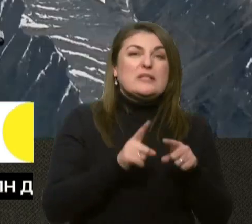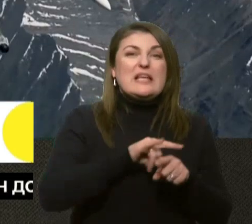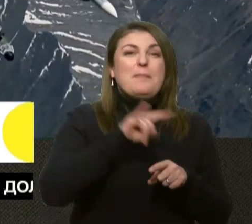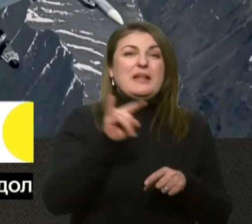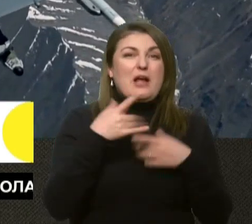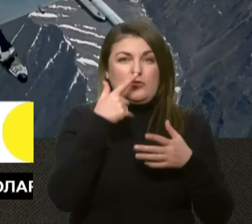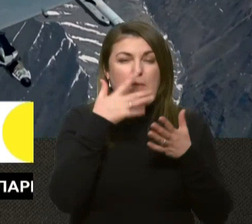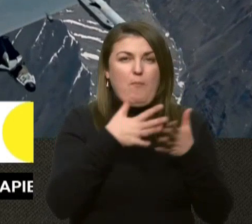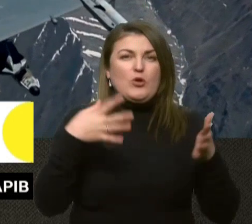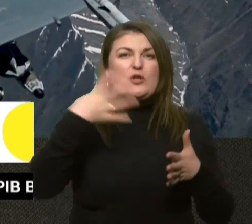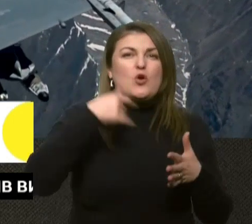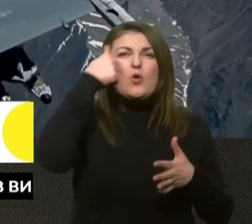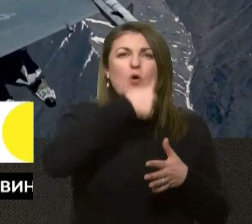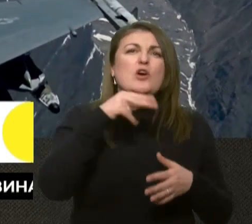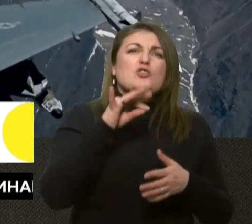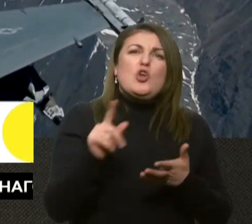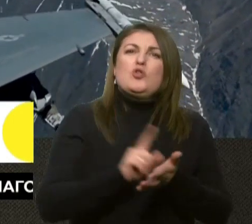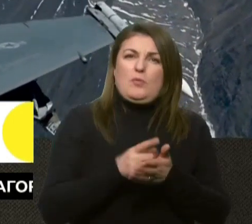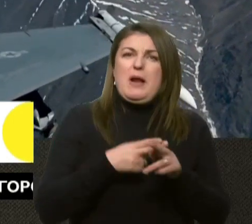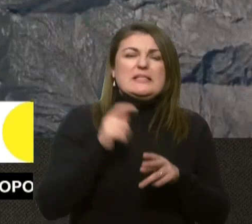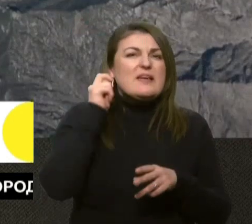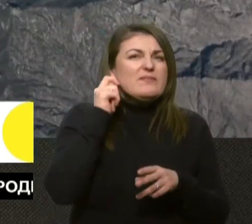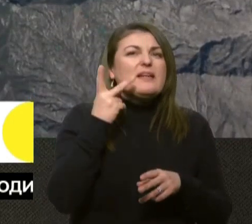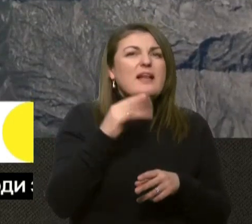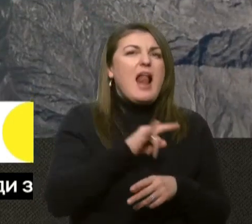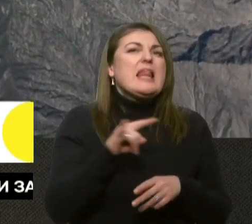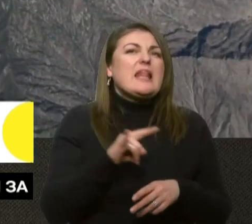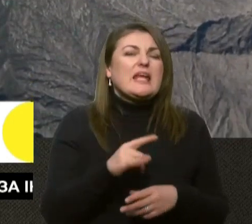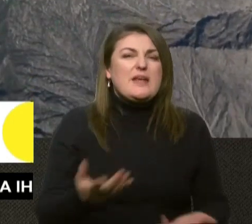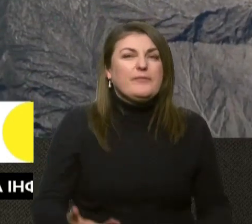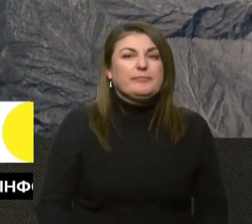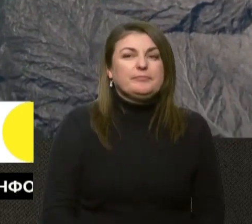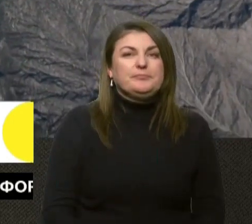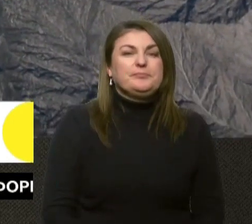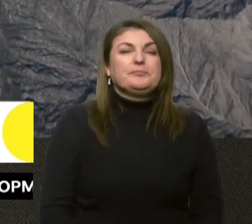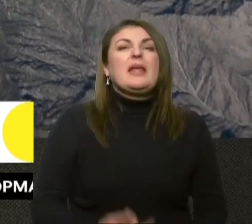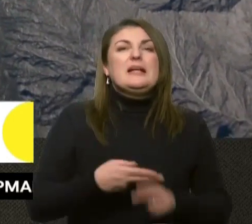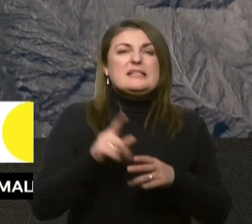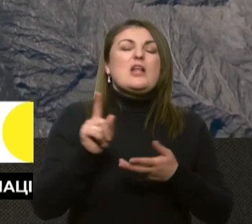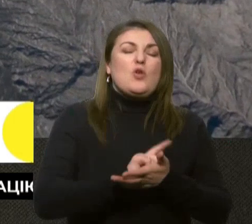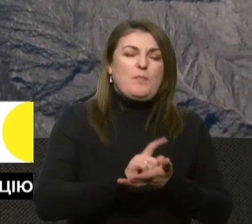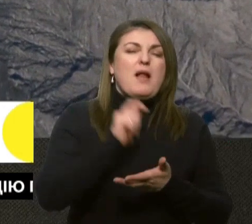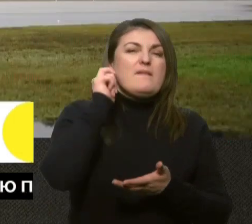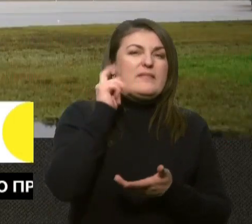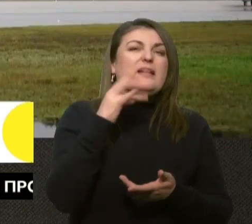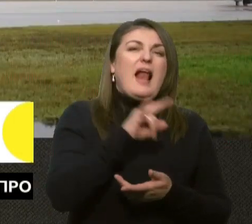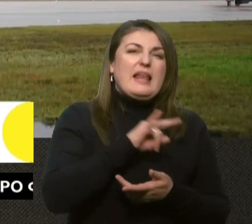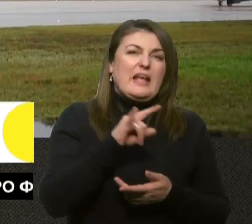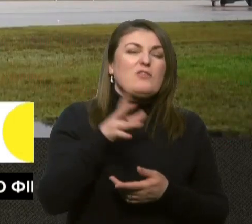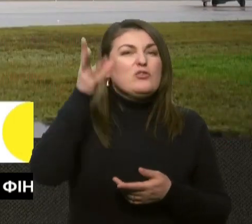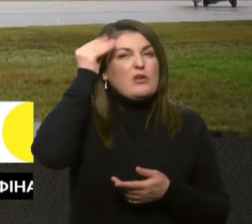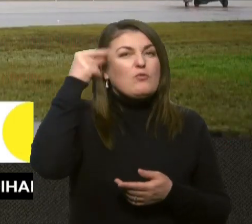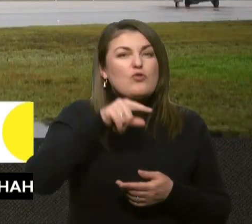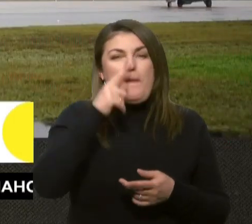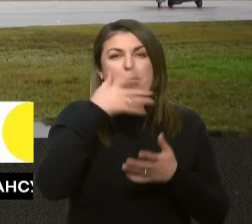літакам вже понад 40 років. От, до речі, чи нормальний це вік для літаків? Це нормальний вік для літаків з урахуванням